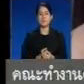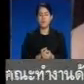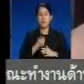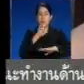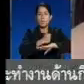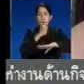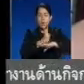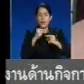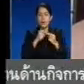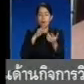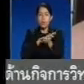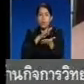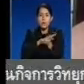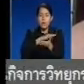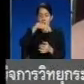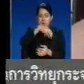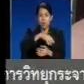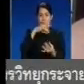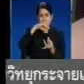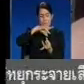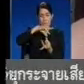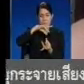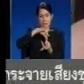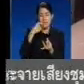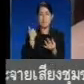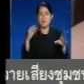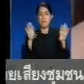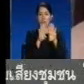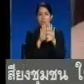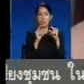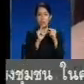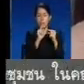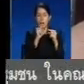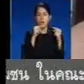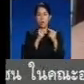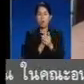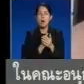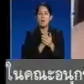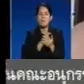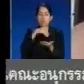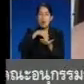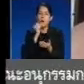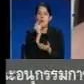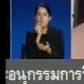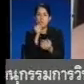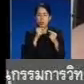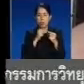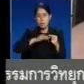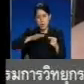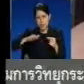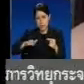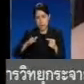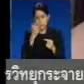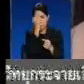ำนวยการโรงเรียนเทศบาลเมืองสวนขโลกจังหวัดสุโขทัยสั่งปิดศูนย์พัฒนาเด็กเล็กของโรงเรียนเป็นเวลา1สัปดาห์หลังพบเด็กติดเชื้อโร